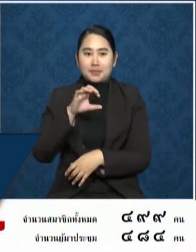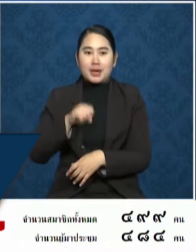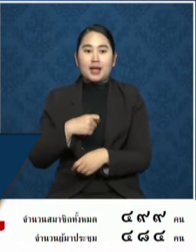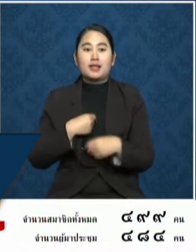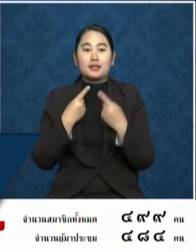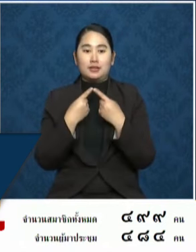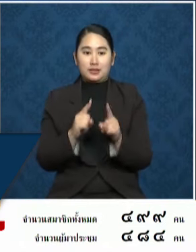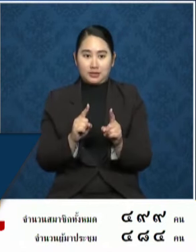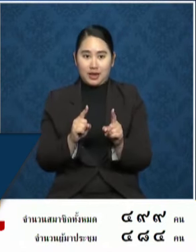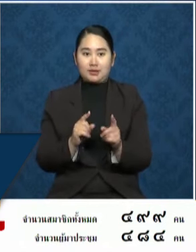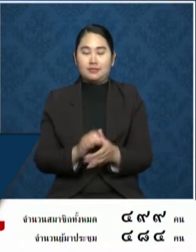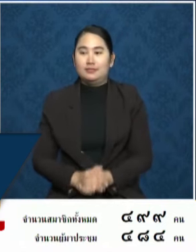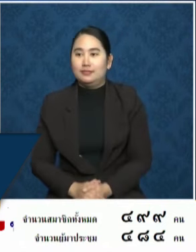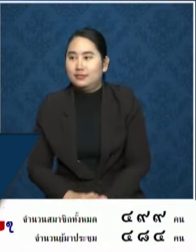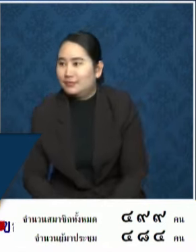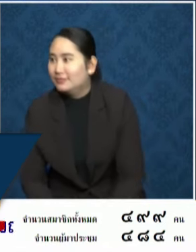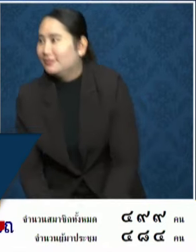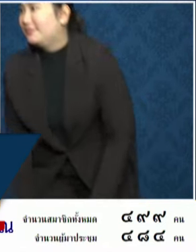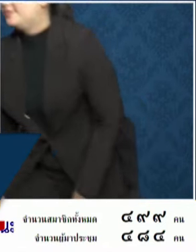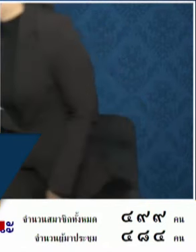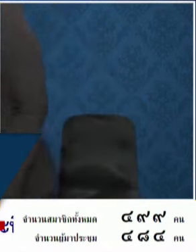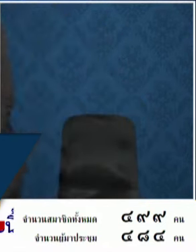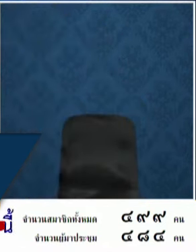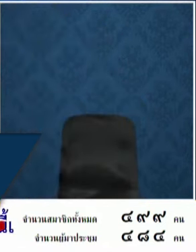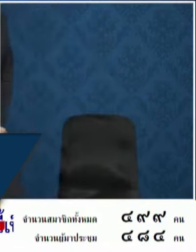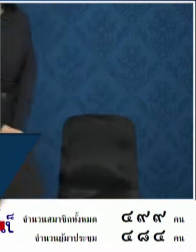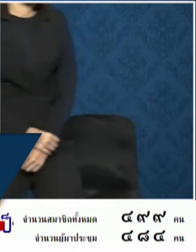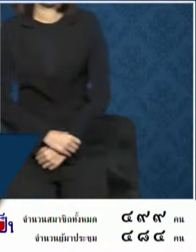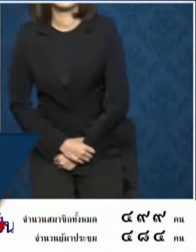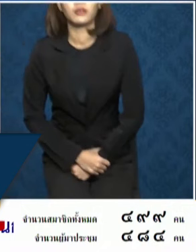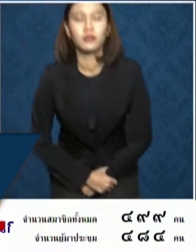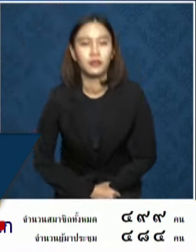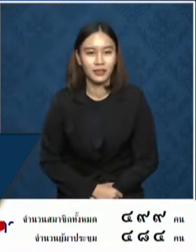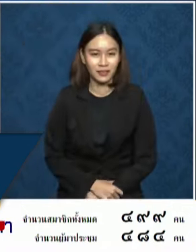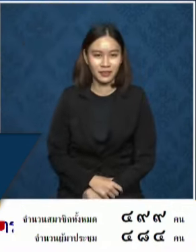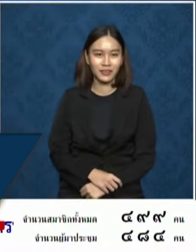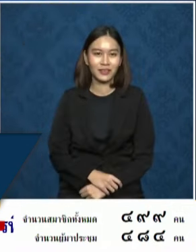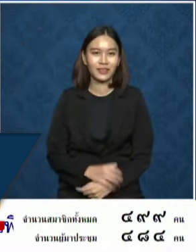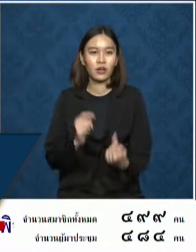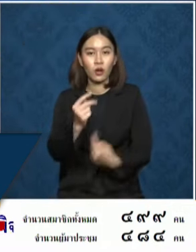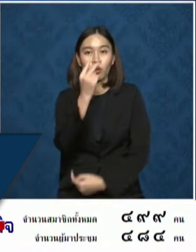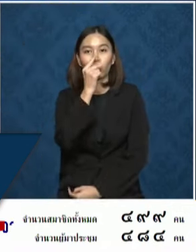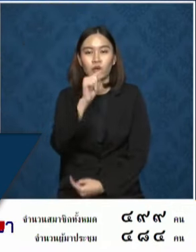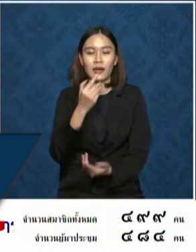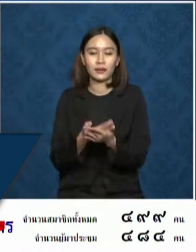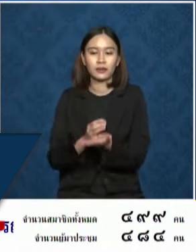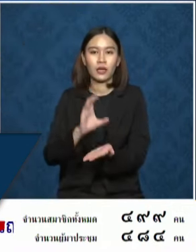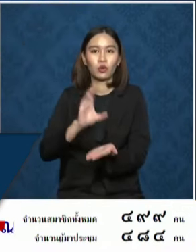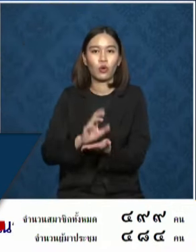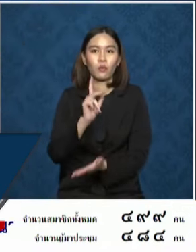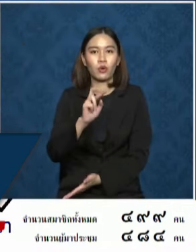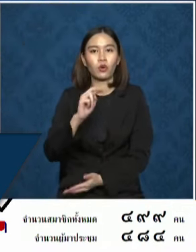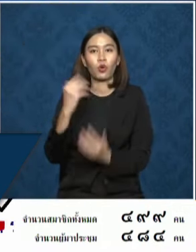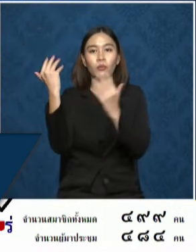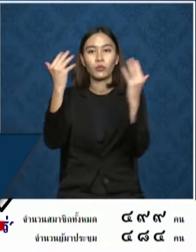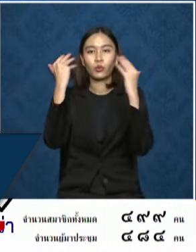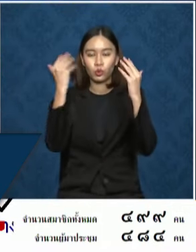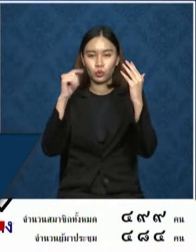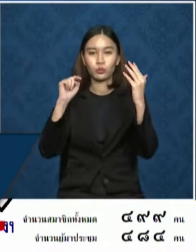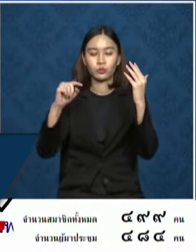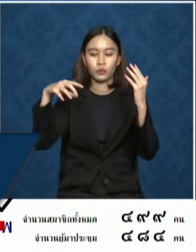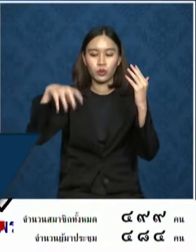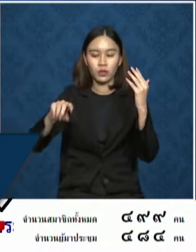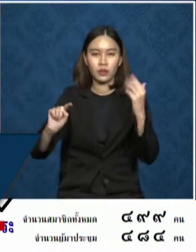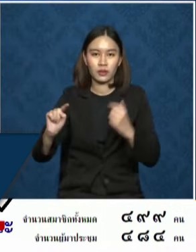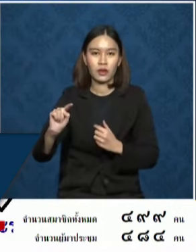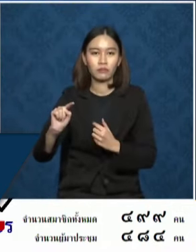ในเขตเขตอบอุ่นครับใช่มครับแต่ถ้าดูจากการตั้งงบประมาณของกมอุตุแล้ว